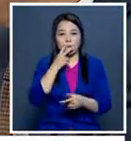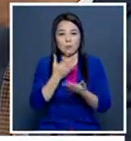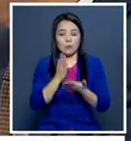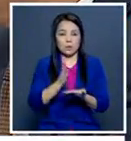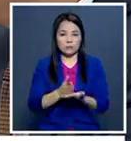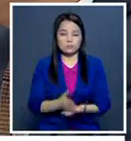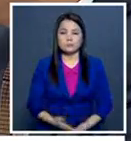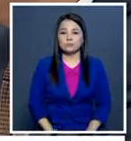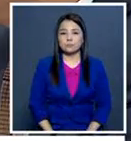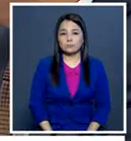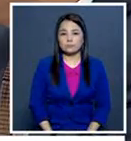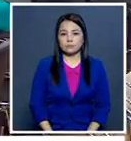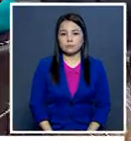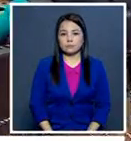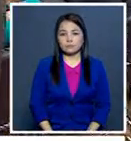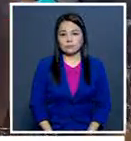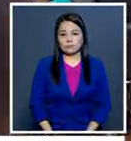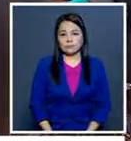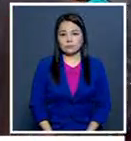екпін берілмек.